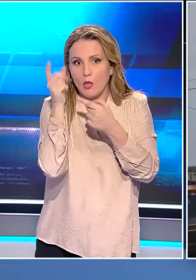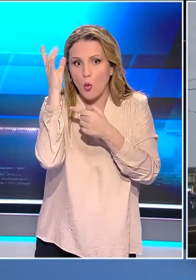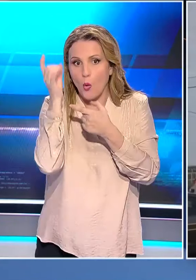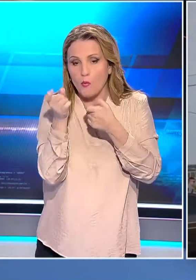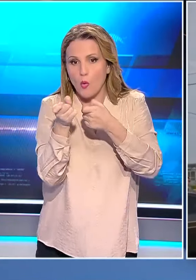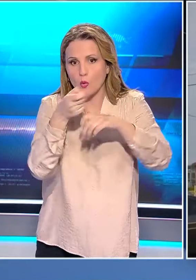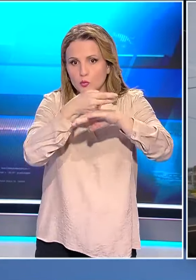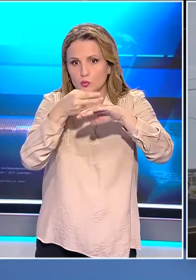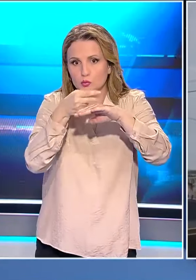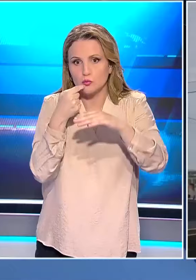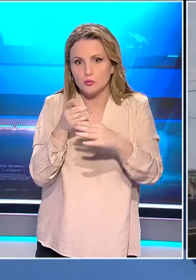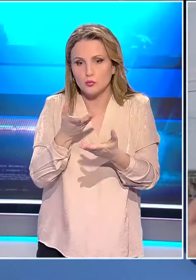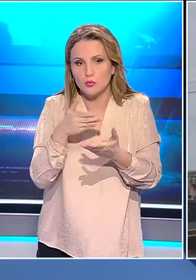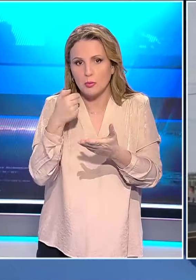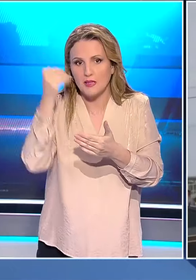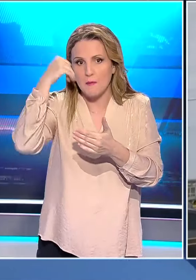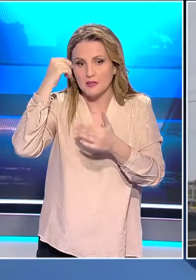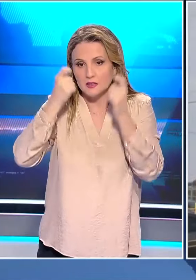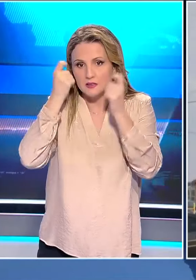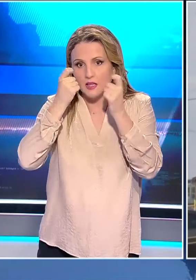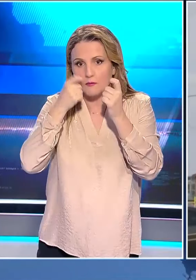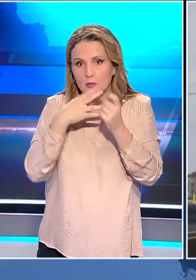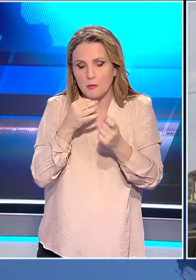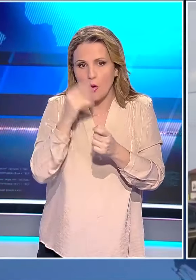Υπότιτλοι AUTHORWAVE